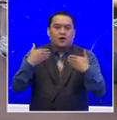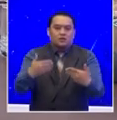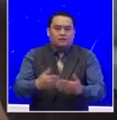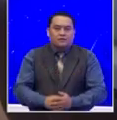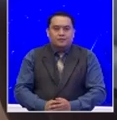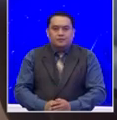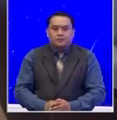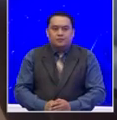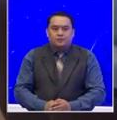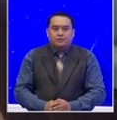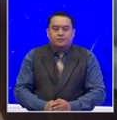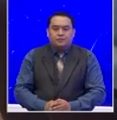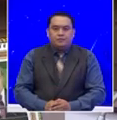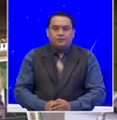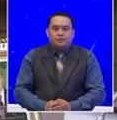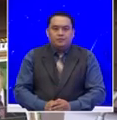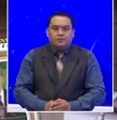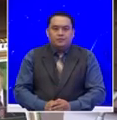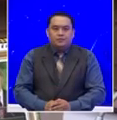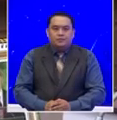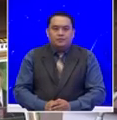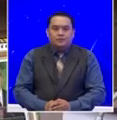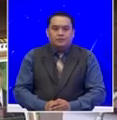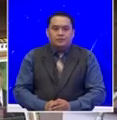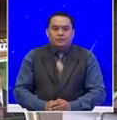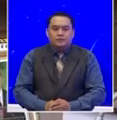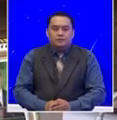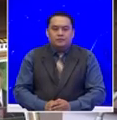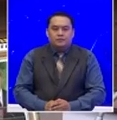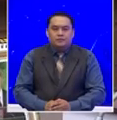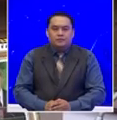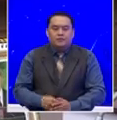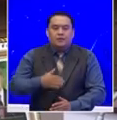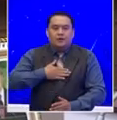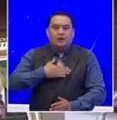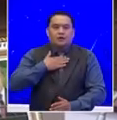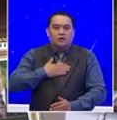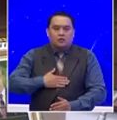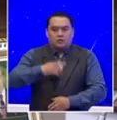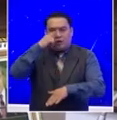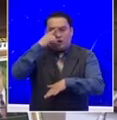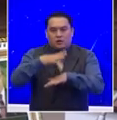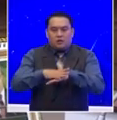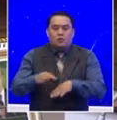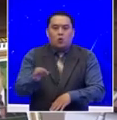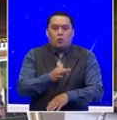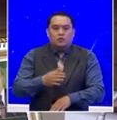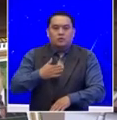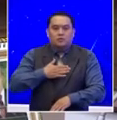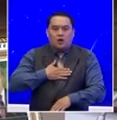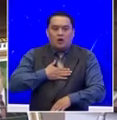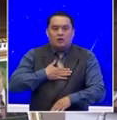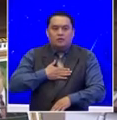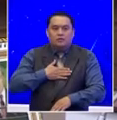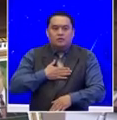адрес. Потому что он... Конечно, очень доволен, что вот Амандык Абат про меня вспомнил, друзья,